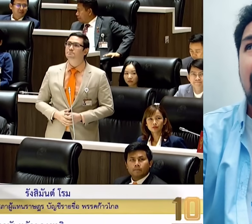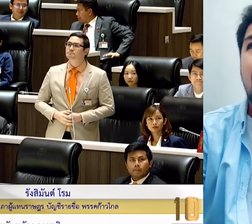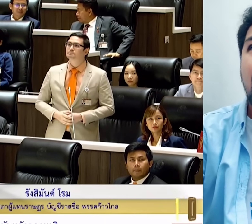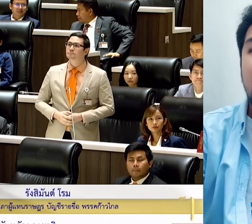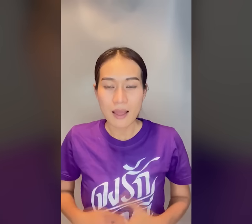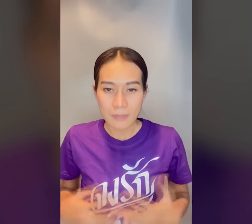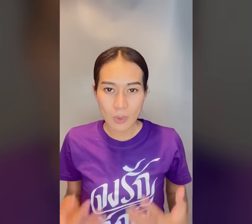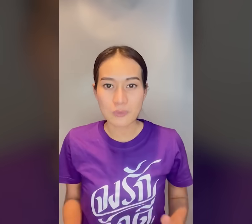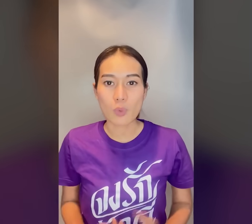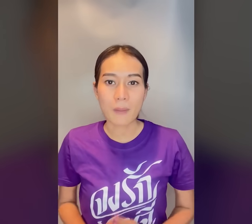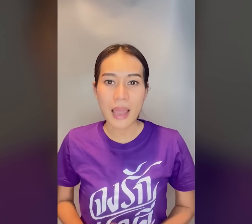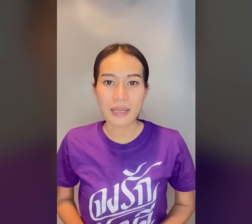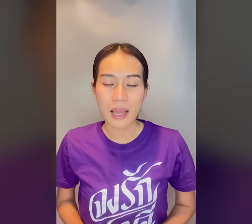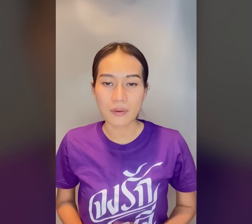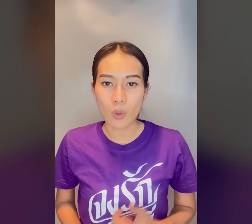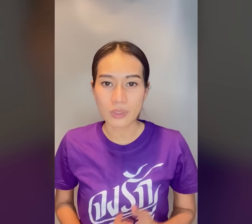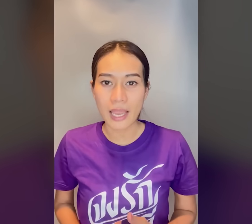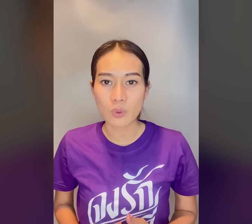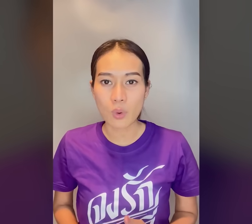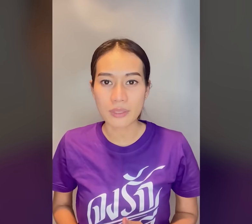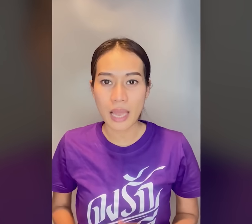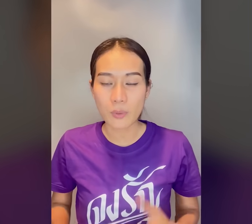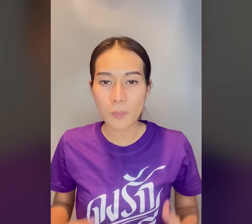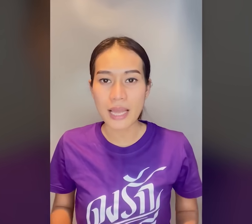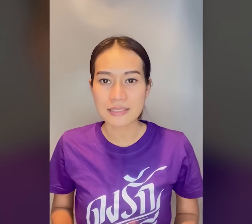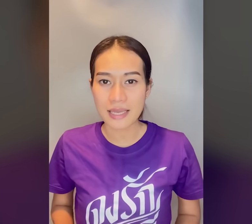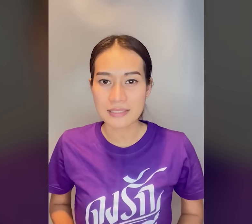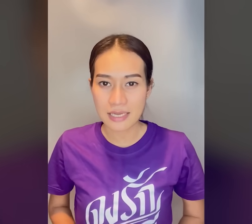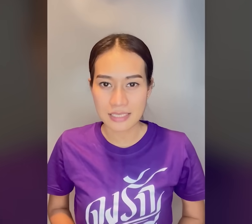งเป็นภาพที่มีความสุขมากๆเลยค่ะเราคนไทยทุกคนนะค